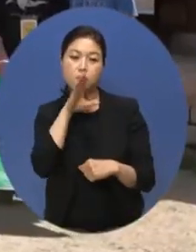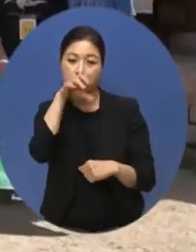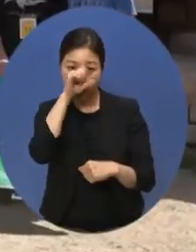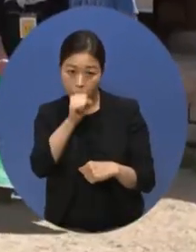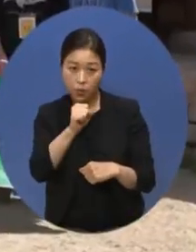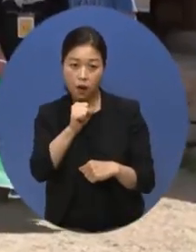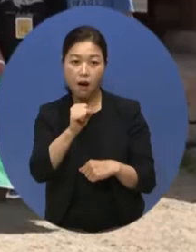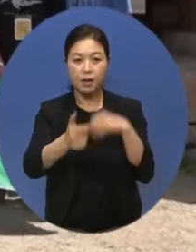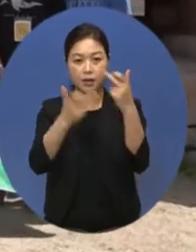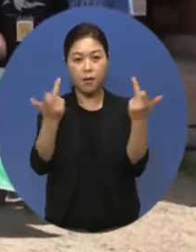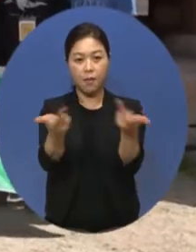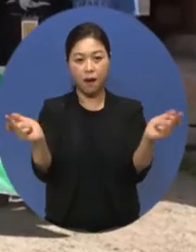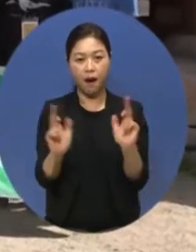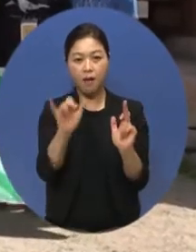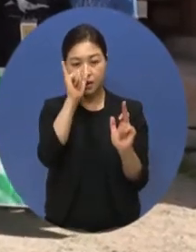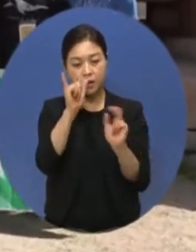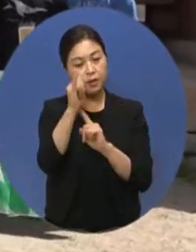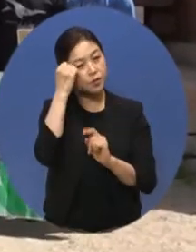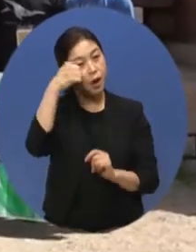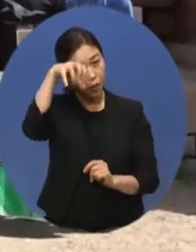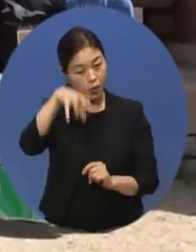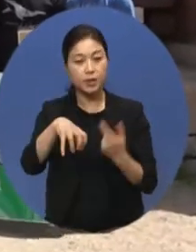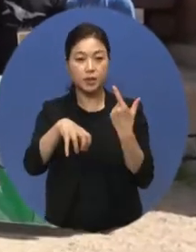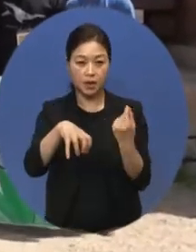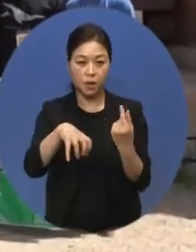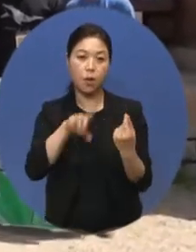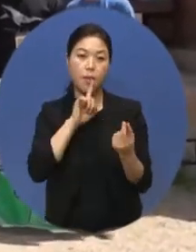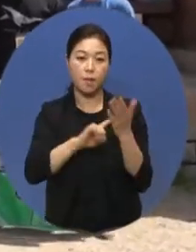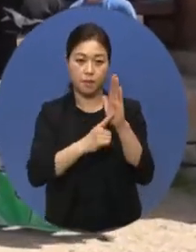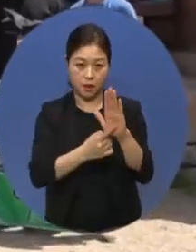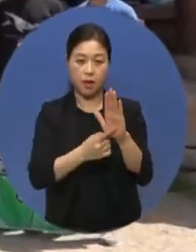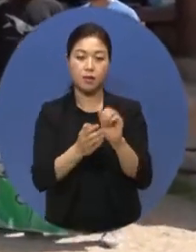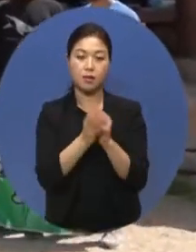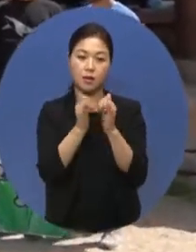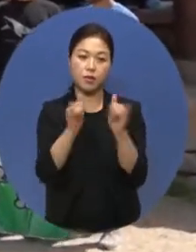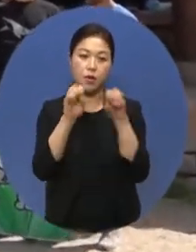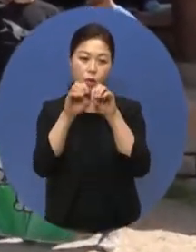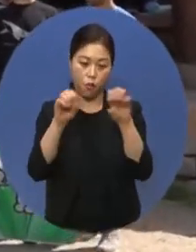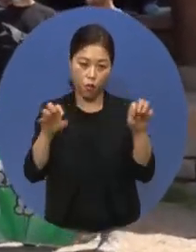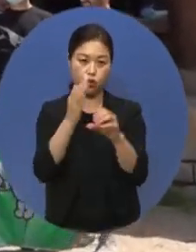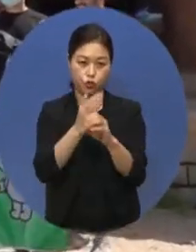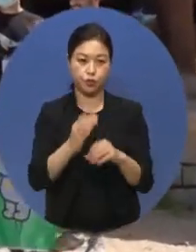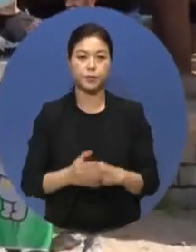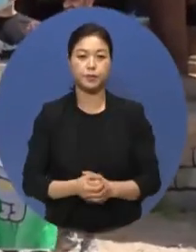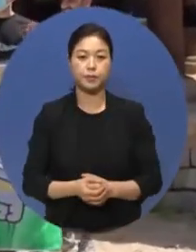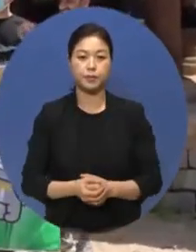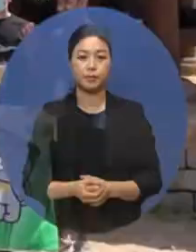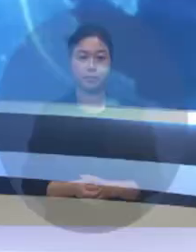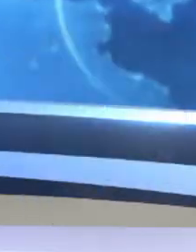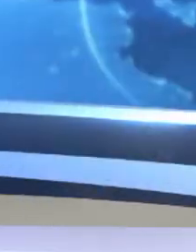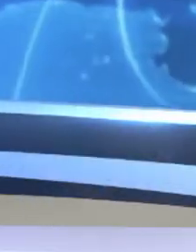대자연으로 둘러싸인 숙박업소라며 보도해 지구인들에게 널리 전파되고 있습니다.